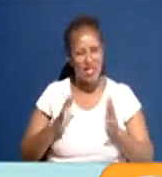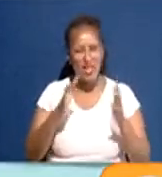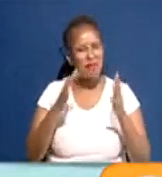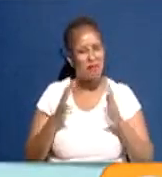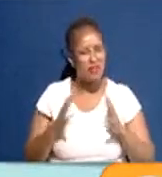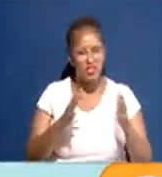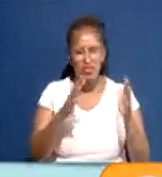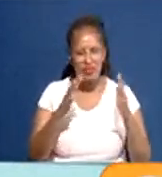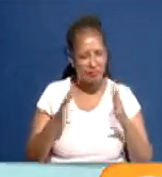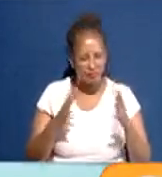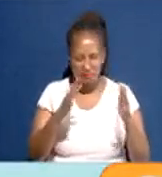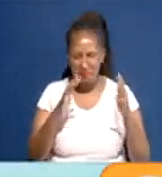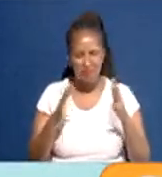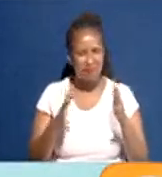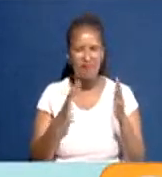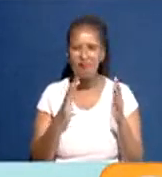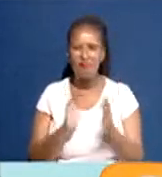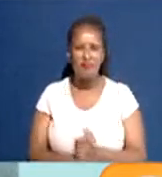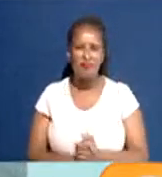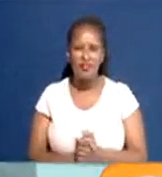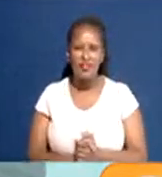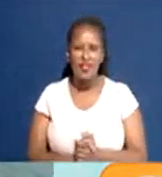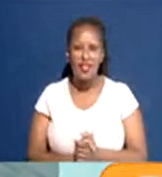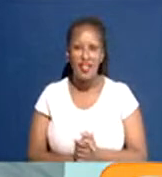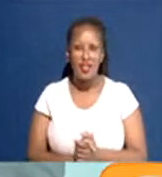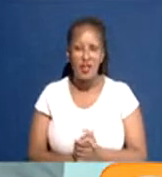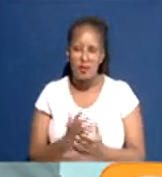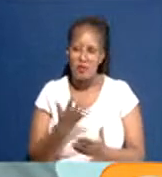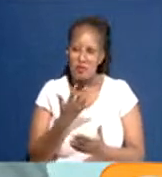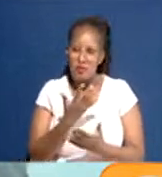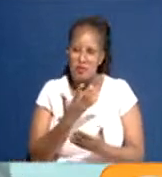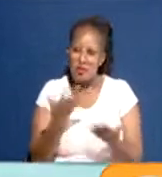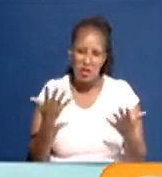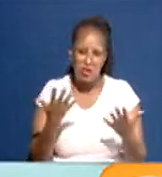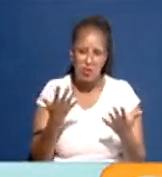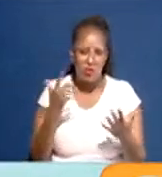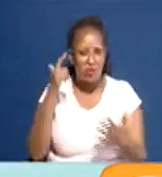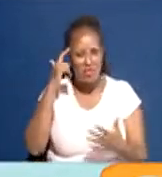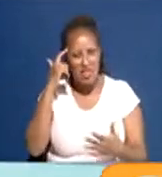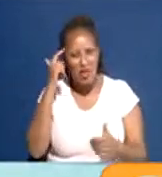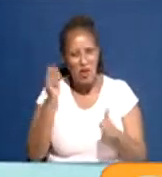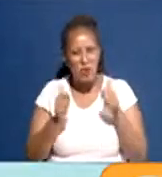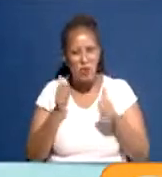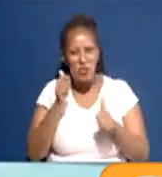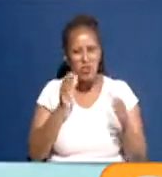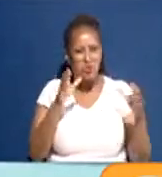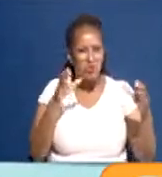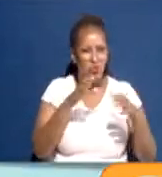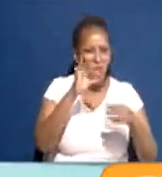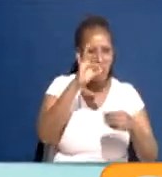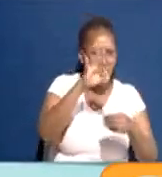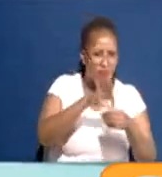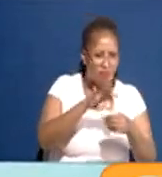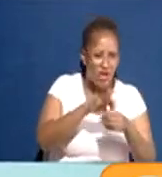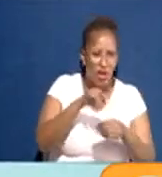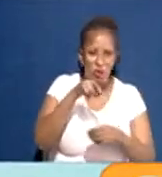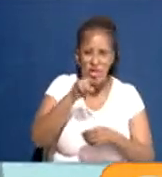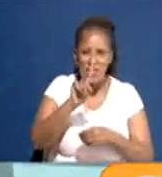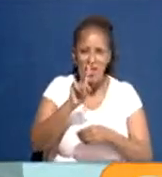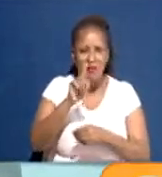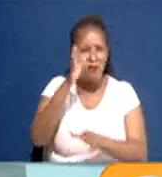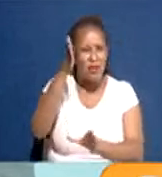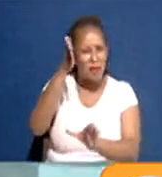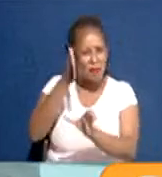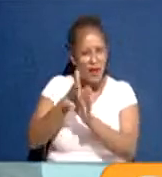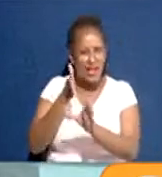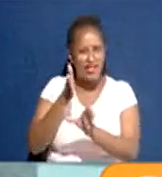and congratulations. Irrespective of which way you voted, you exercised